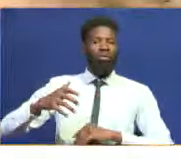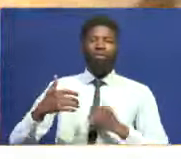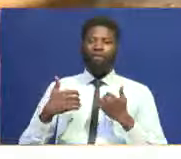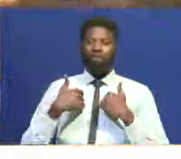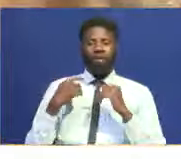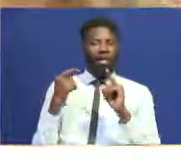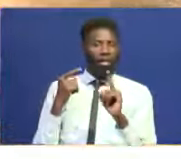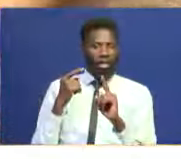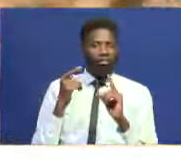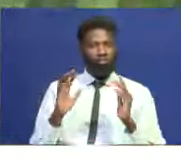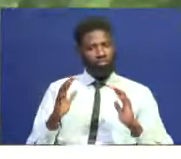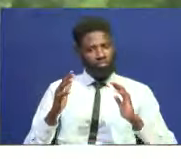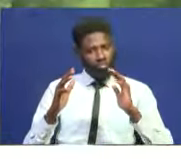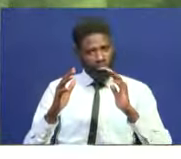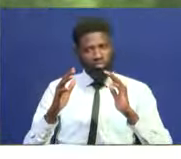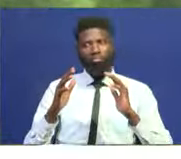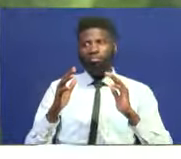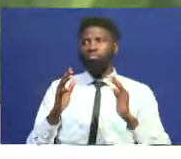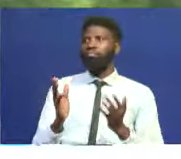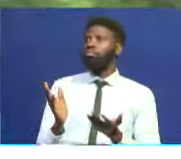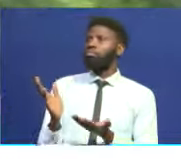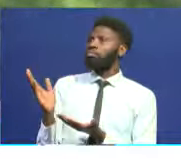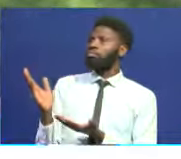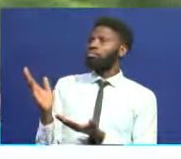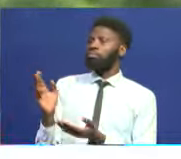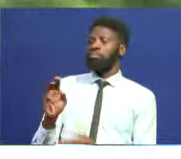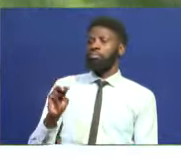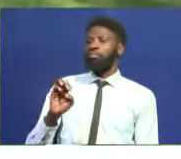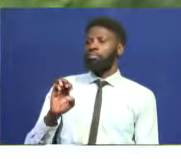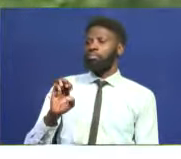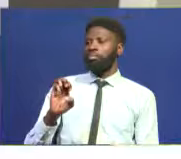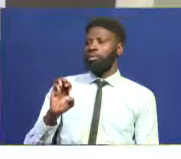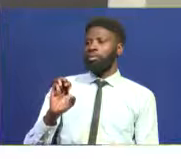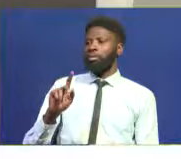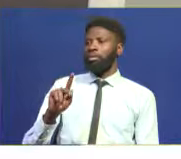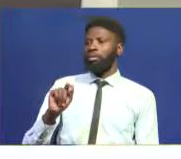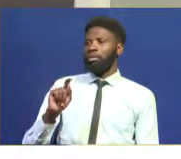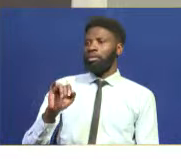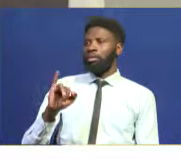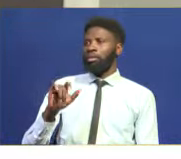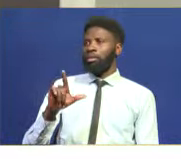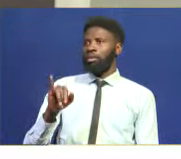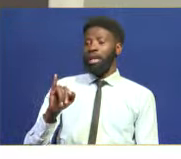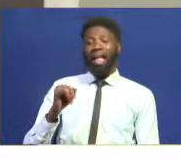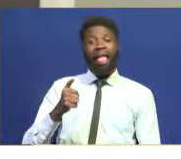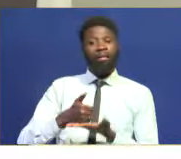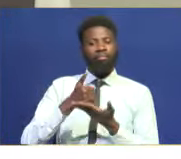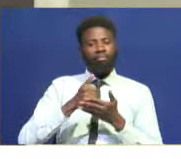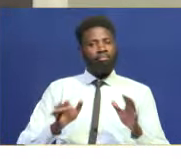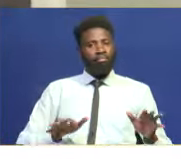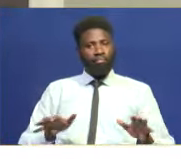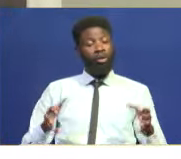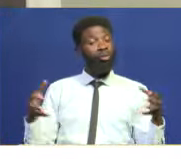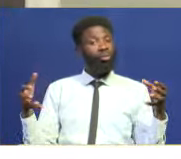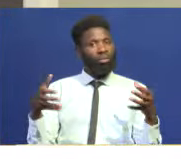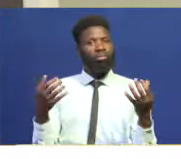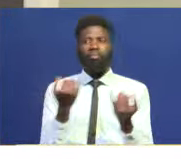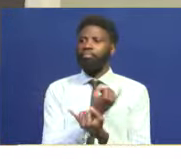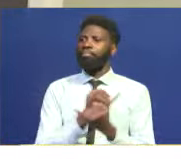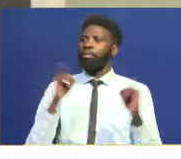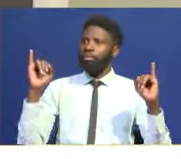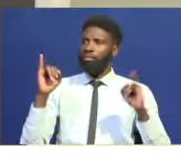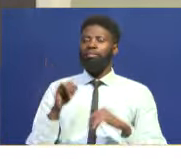ya kisiasa ya mkombozi na mpiganiaji huyo wa uhuru wa jamii ya Mijikenda. Tamasha hiyo ambayo kauli mbiu yake ni